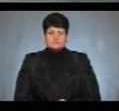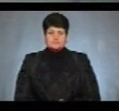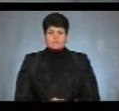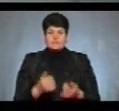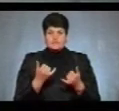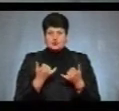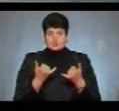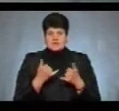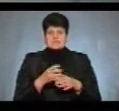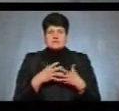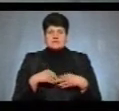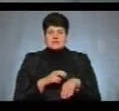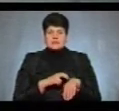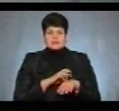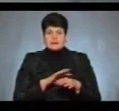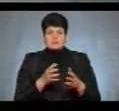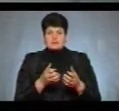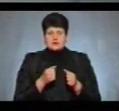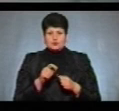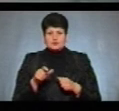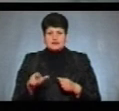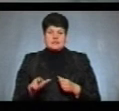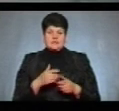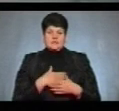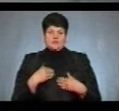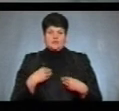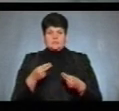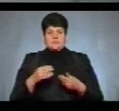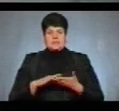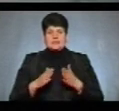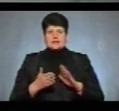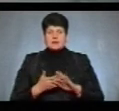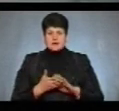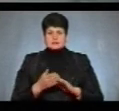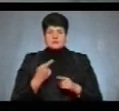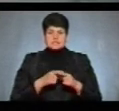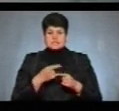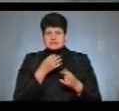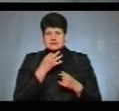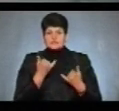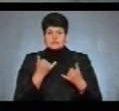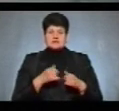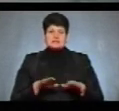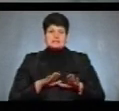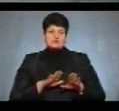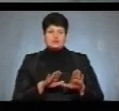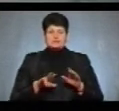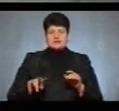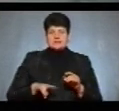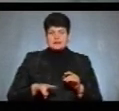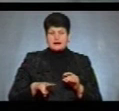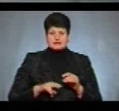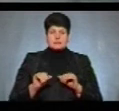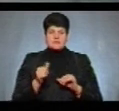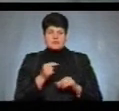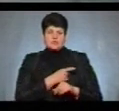Віднині сімейні лікарі не прийматимуть пацієнтів, які відмовляються укладати з ними декларації. Про це повідомила сьогодні заступник директора Центру первинної